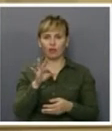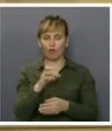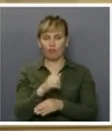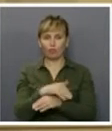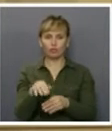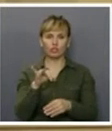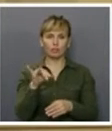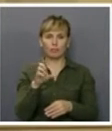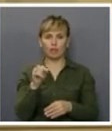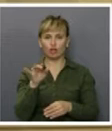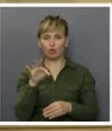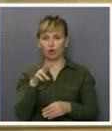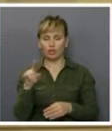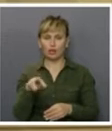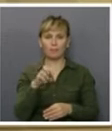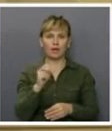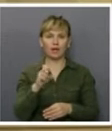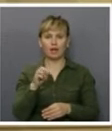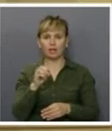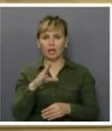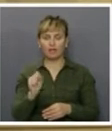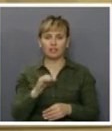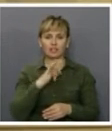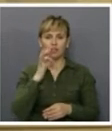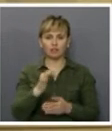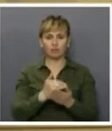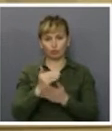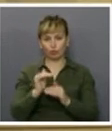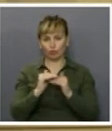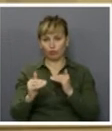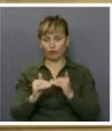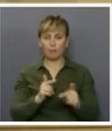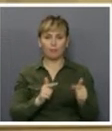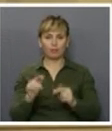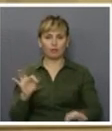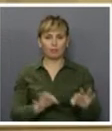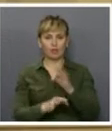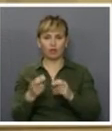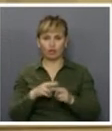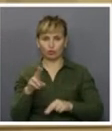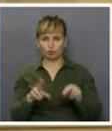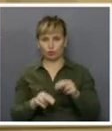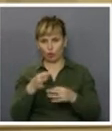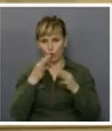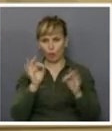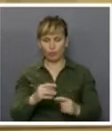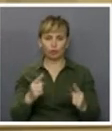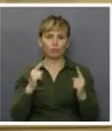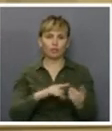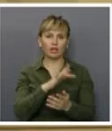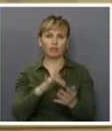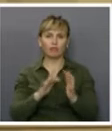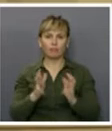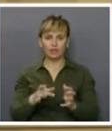Жибекжолы и Макатаева. В ходе мероприятия глава города отметил высокий уровень подготовки проекта, который учитывает опыт крупных городов мира, где